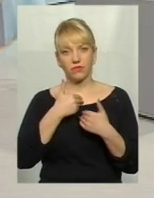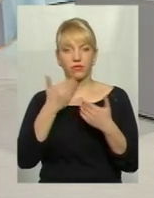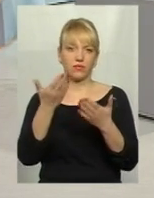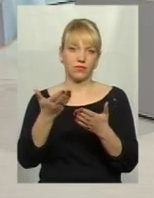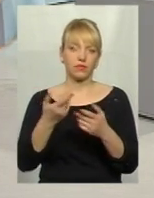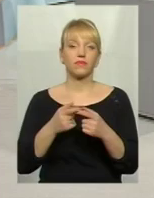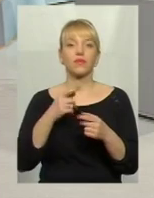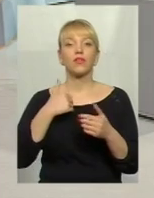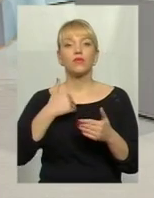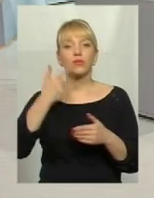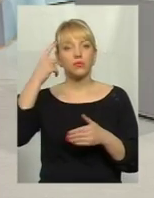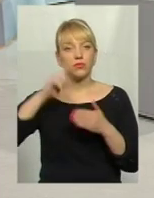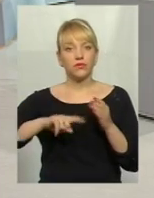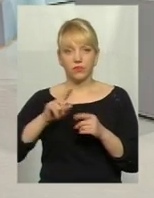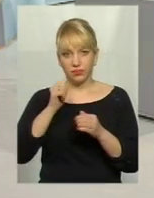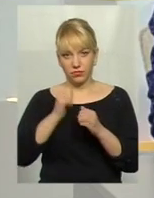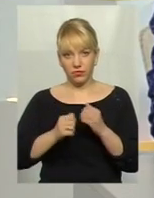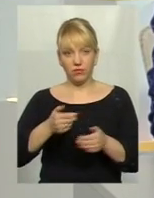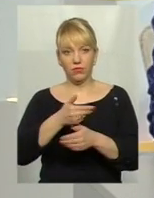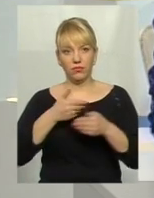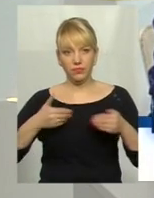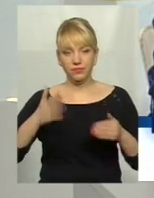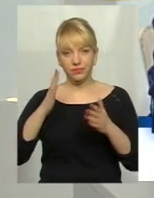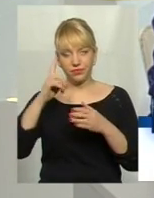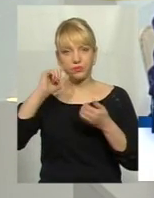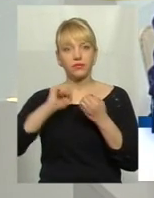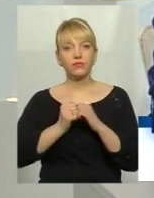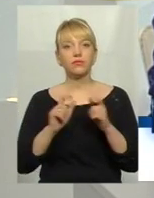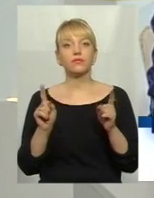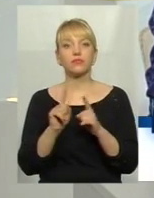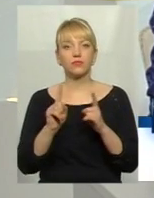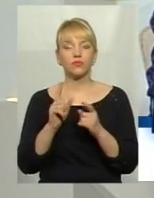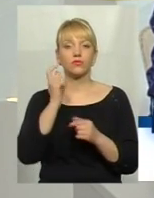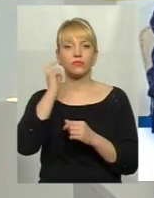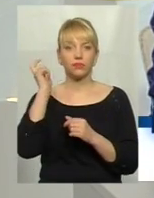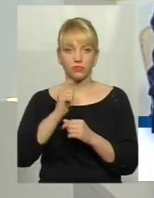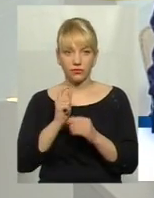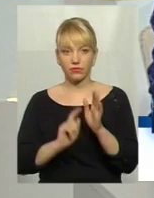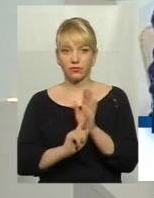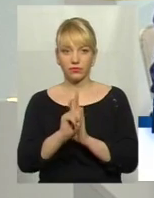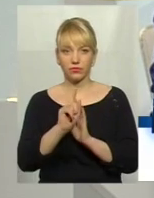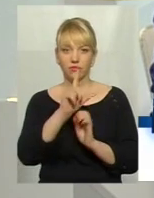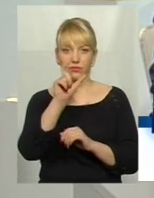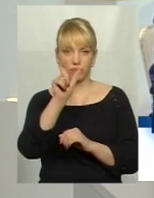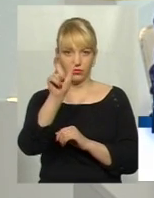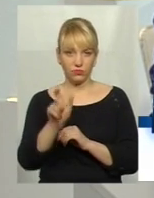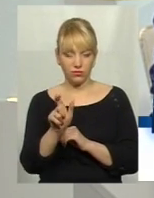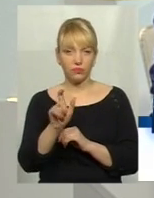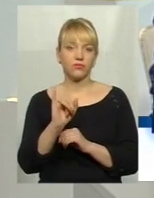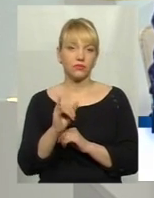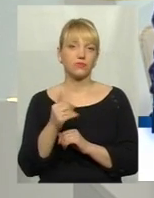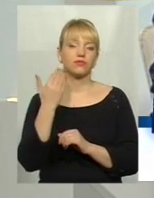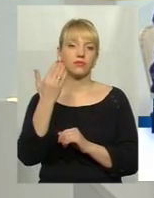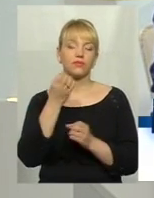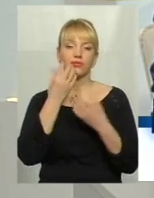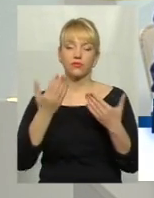що справді кожен з нас пам'ятатиме, що Україна починається з нього, і добробут